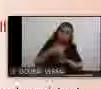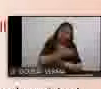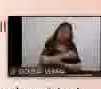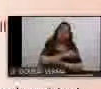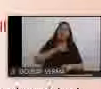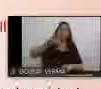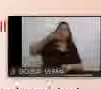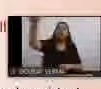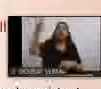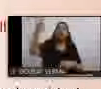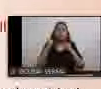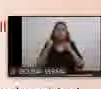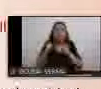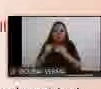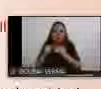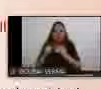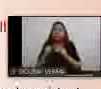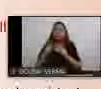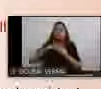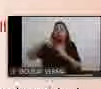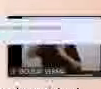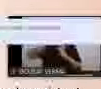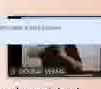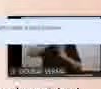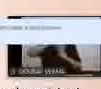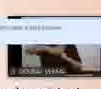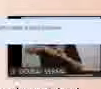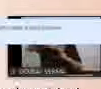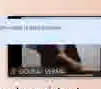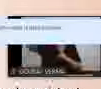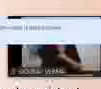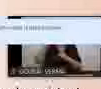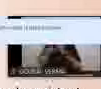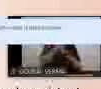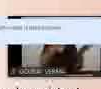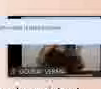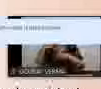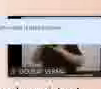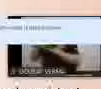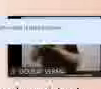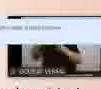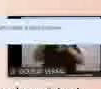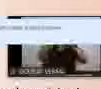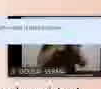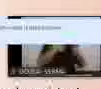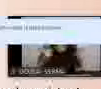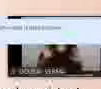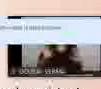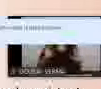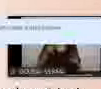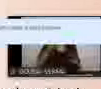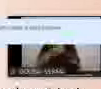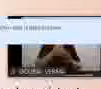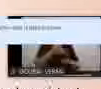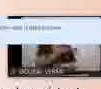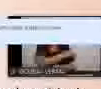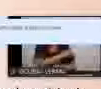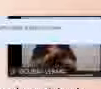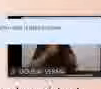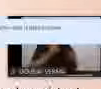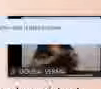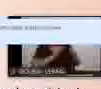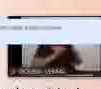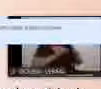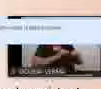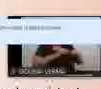him to be independent in a particular bigger skill. That is why early intervention is all the more